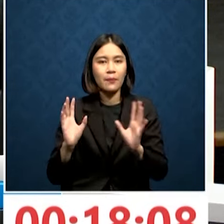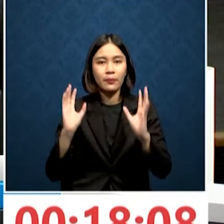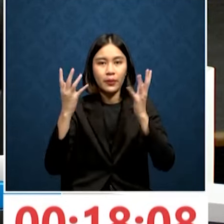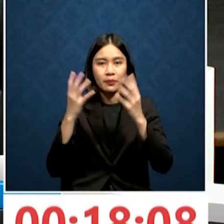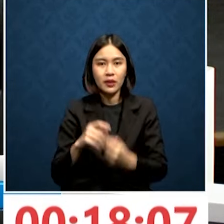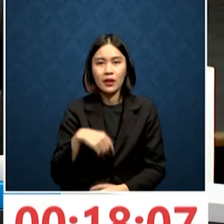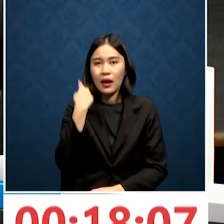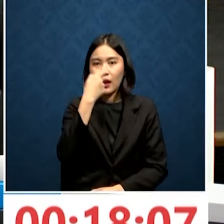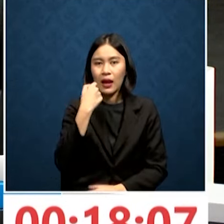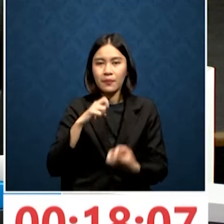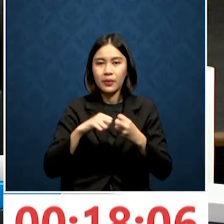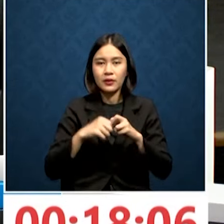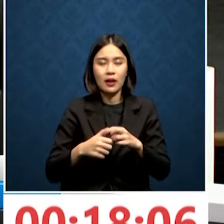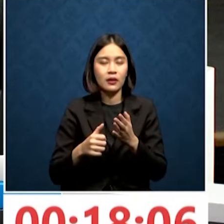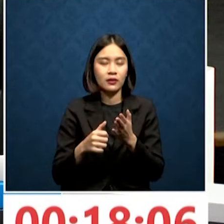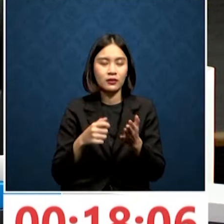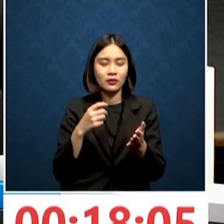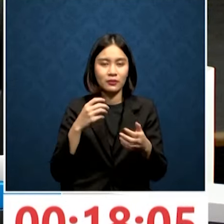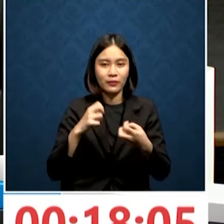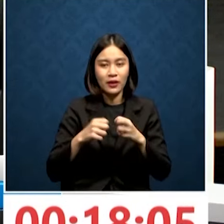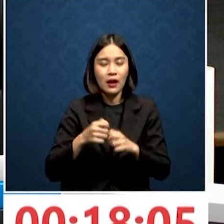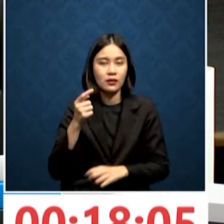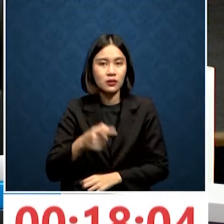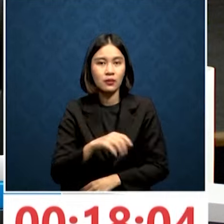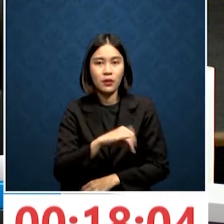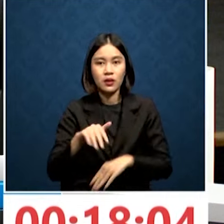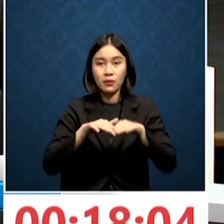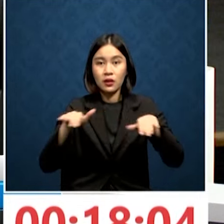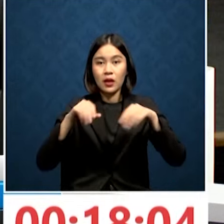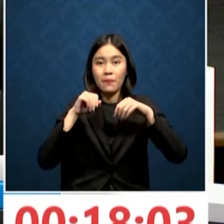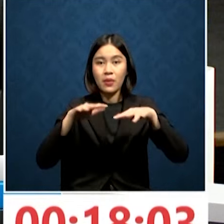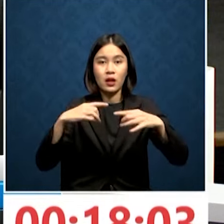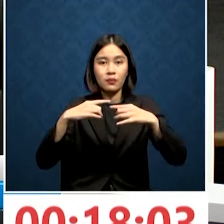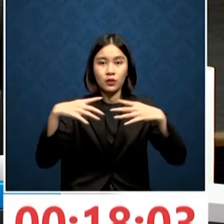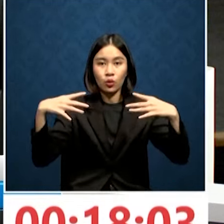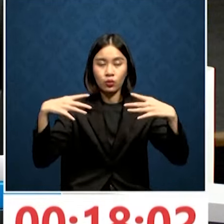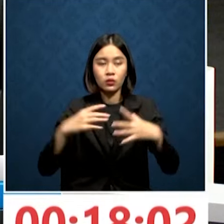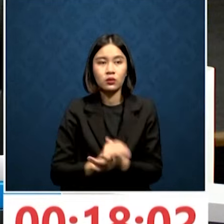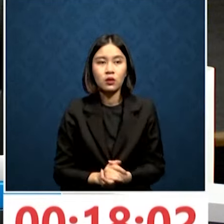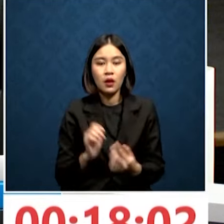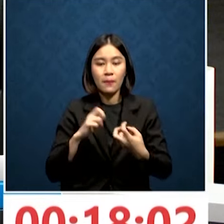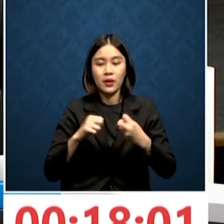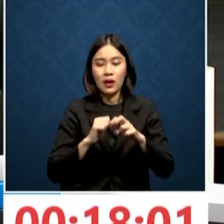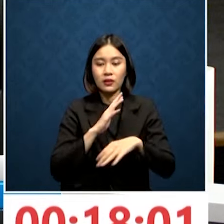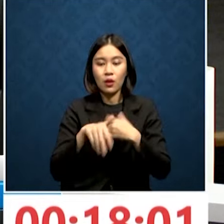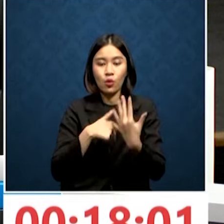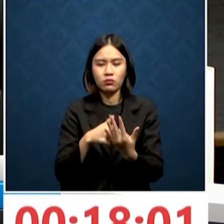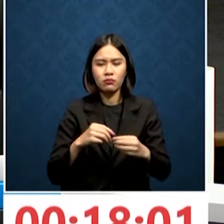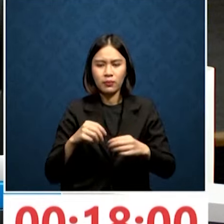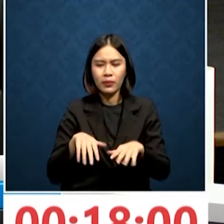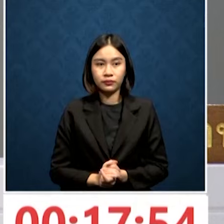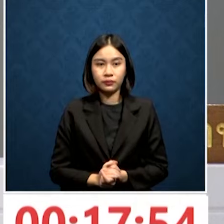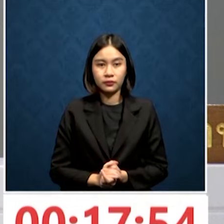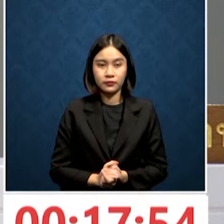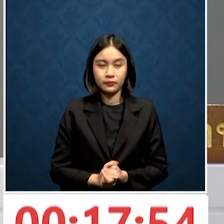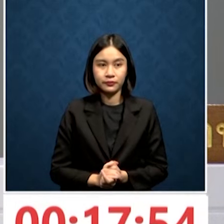ที่ที่มีประสบปัญหาจริงอาจทำให้มาตรการที่ออกมาไม่ตอบโจทย์ของปัญหาทั้งหมดที่เกิดขึ้นขอบพระคุ